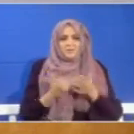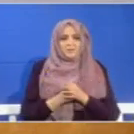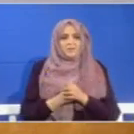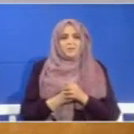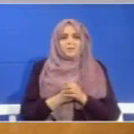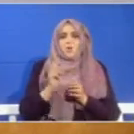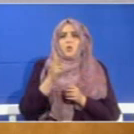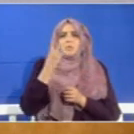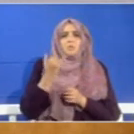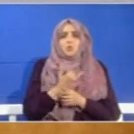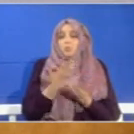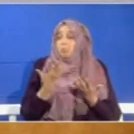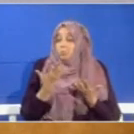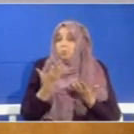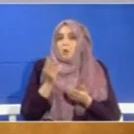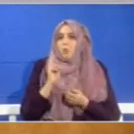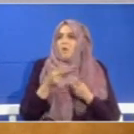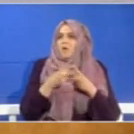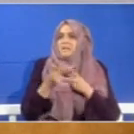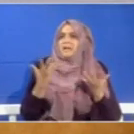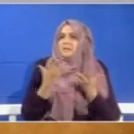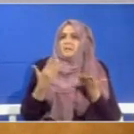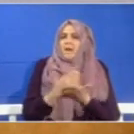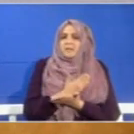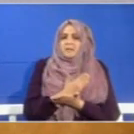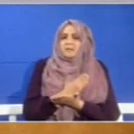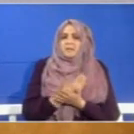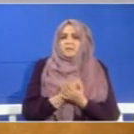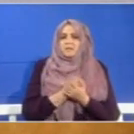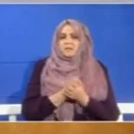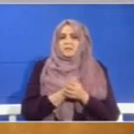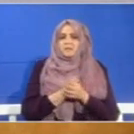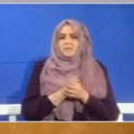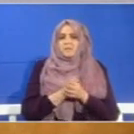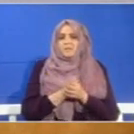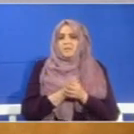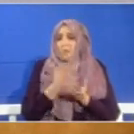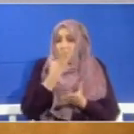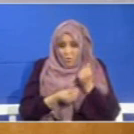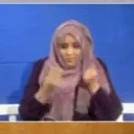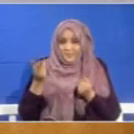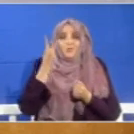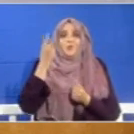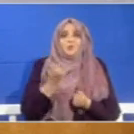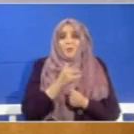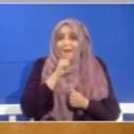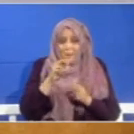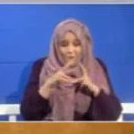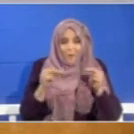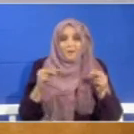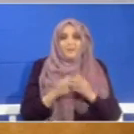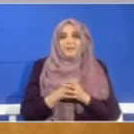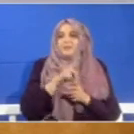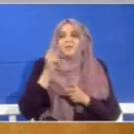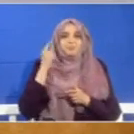الثاني سأل ما بال جارنا هذا، فين يعني خير خير ما غيب علينا. نعم. فقيل له إنه